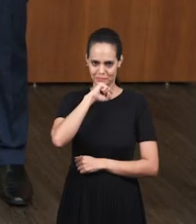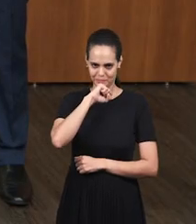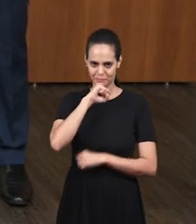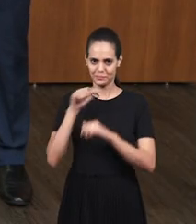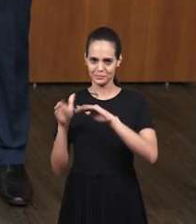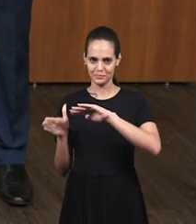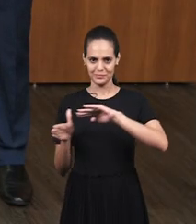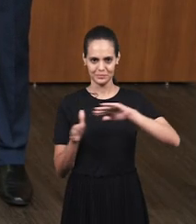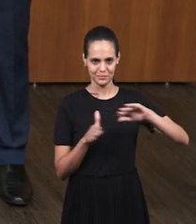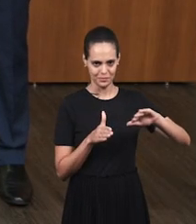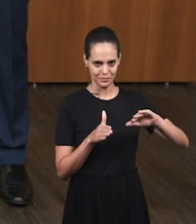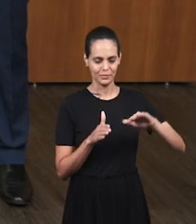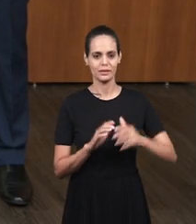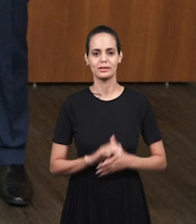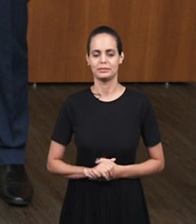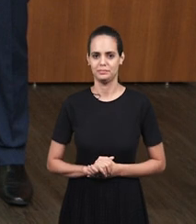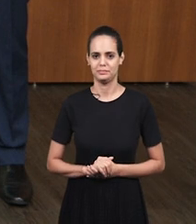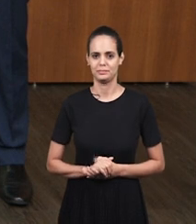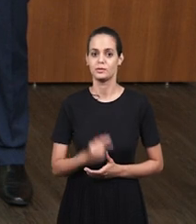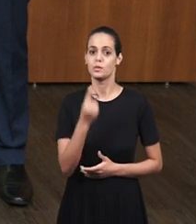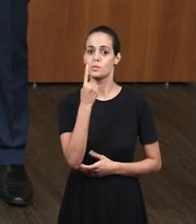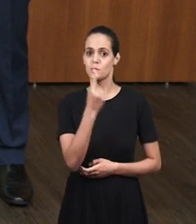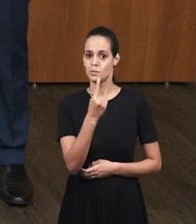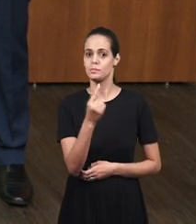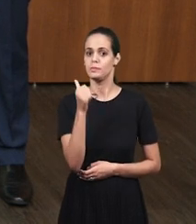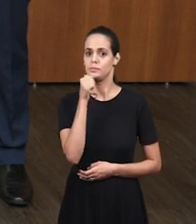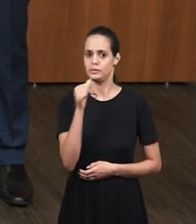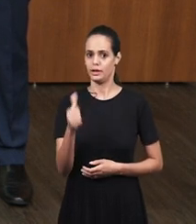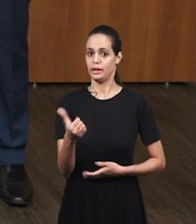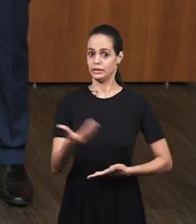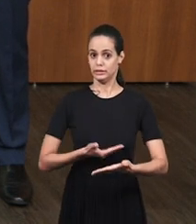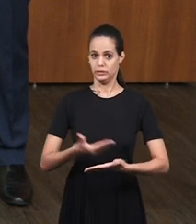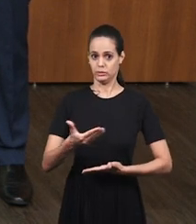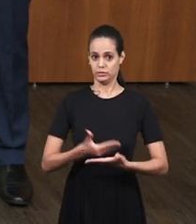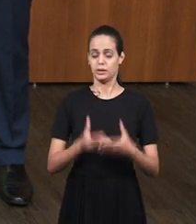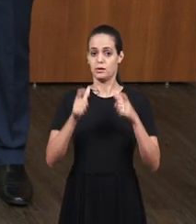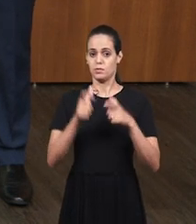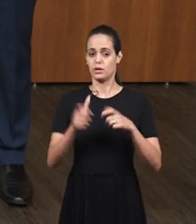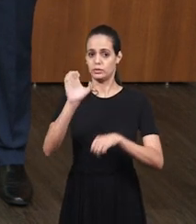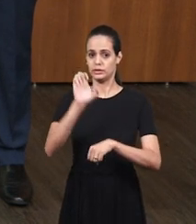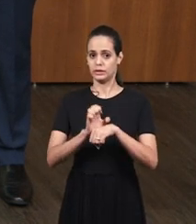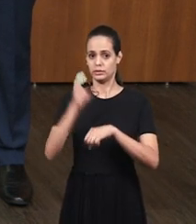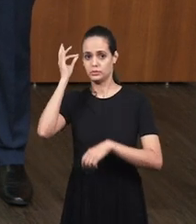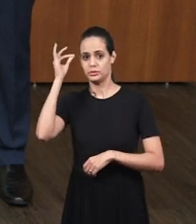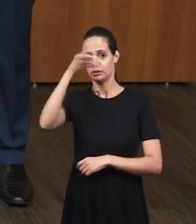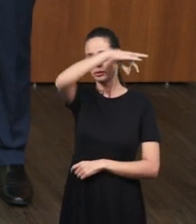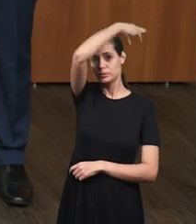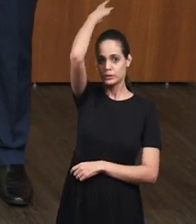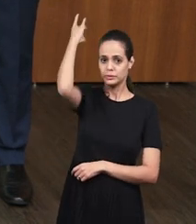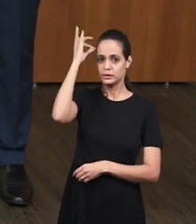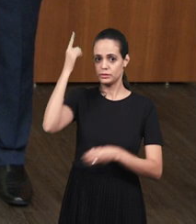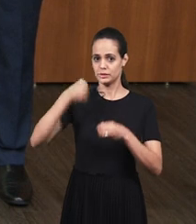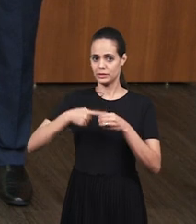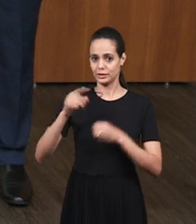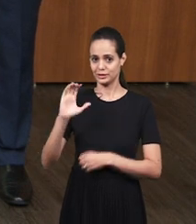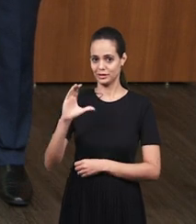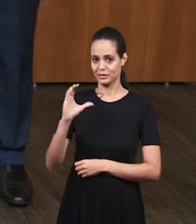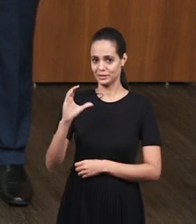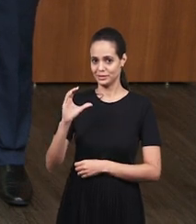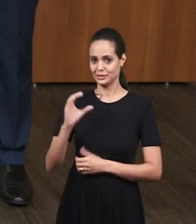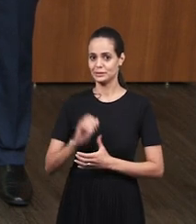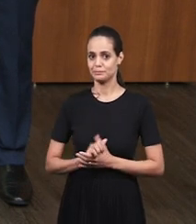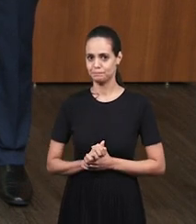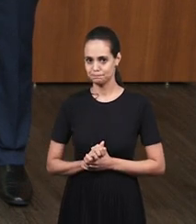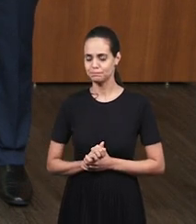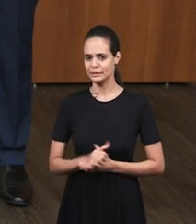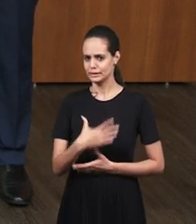Dieu, en ce moment, il lui donne une bénédiction, une expérience à ton père. Encore, une dame, elle habite